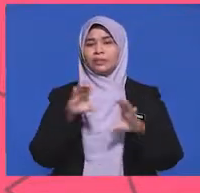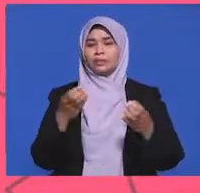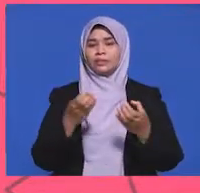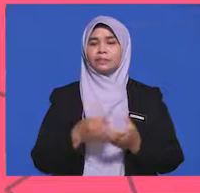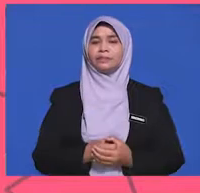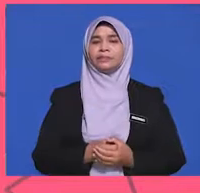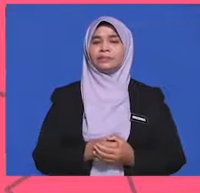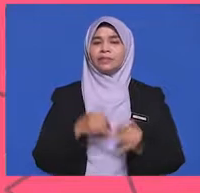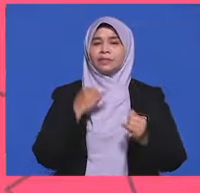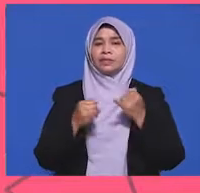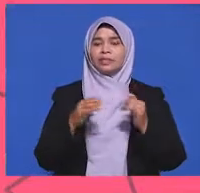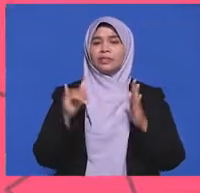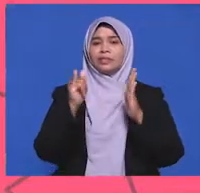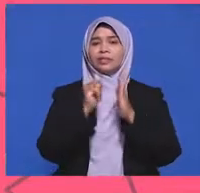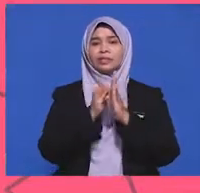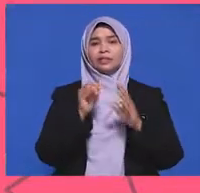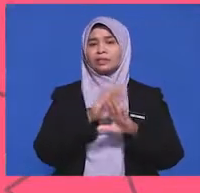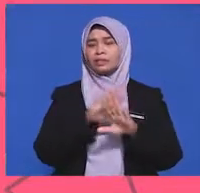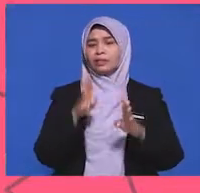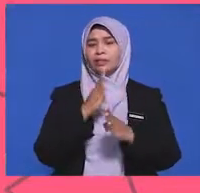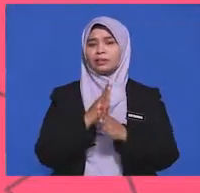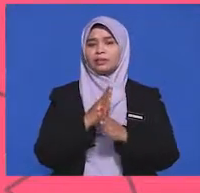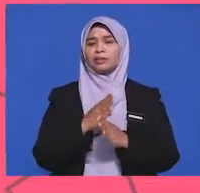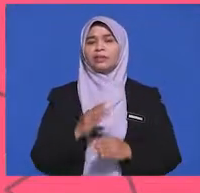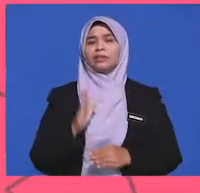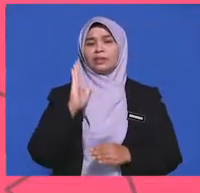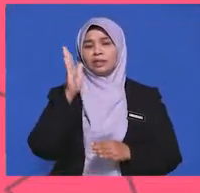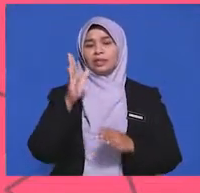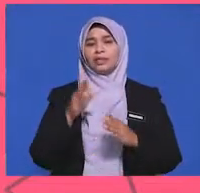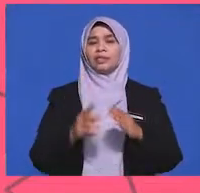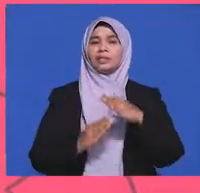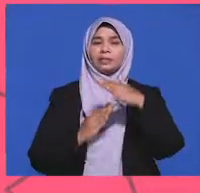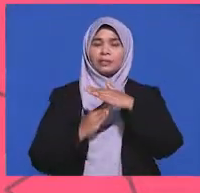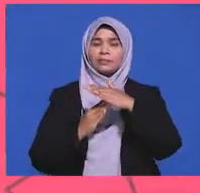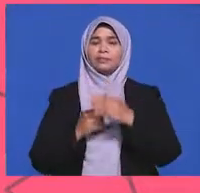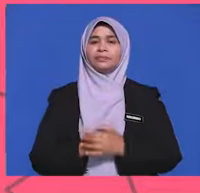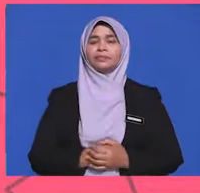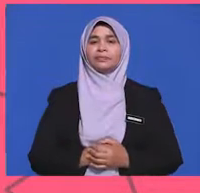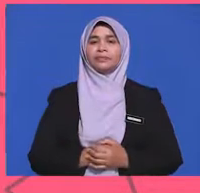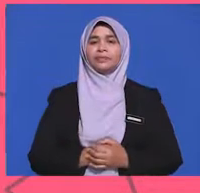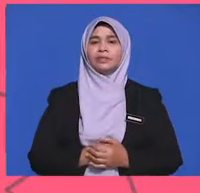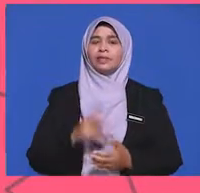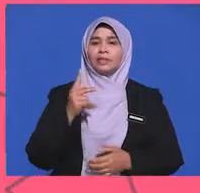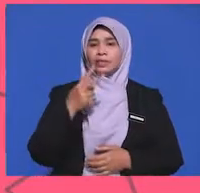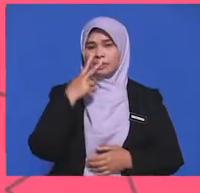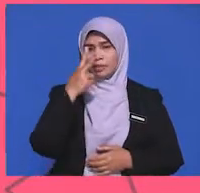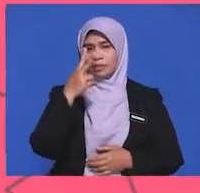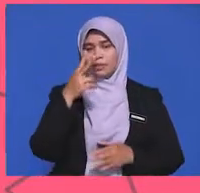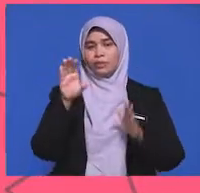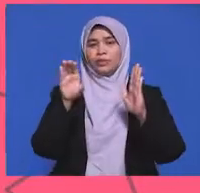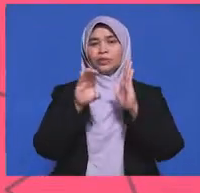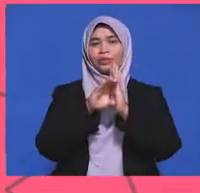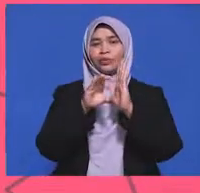syarat adalah benar, maka pernyataan dua akan dilaksanakan. Jika syarat tidak benar,